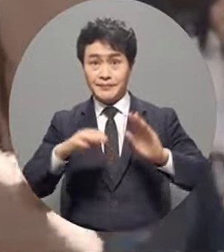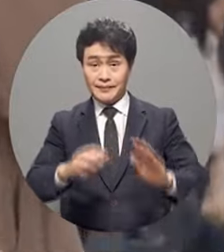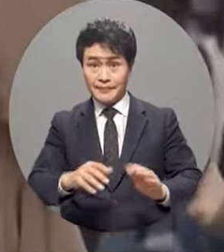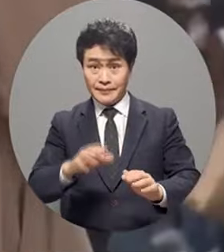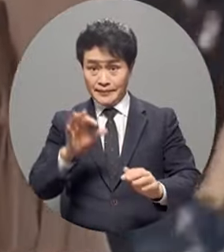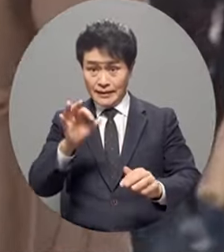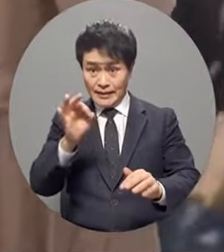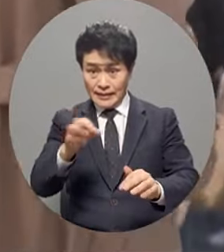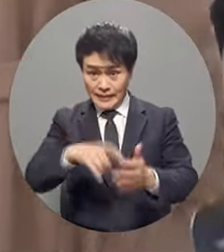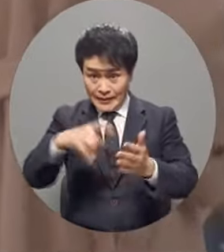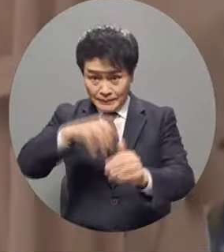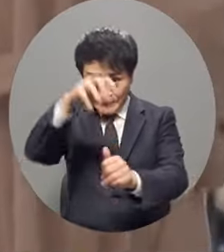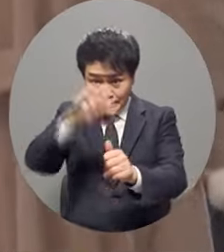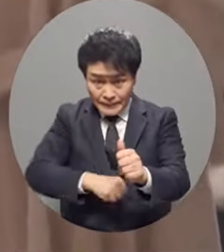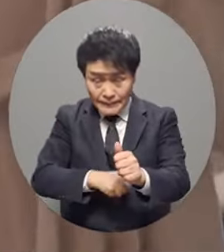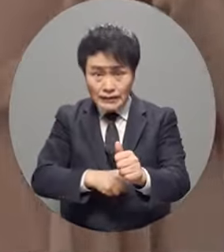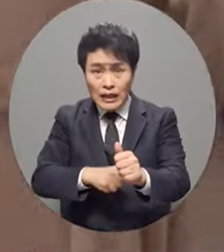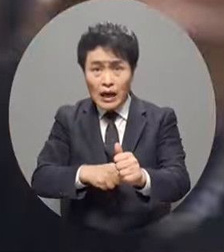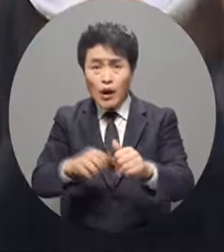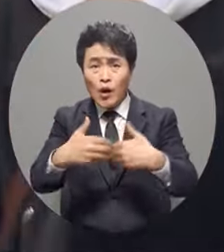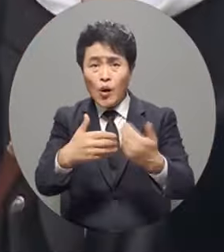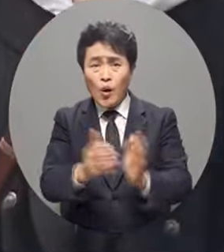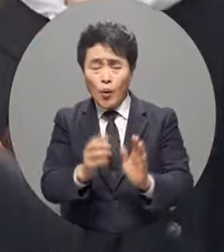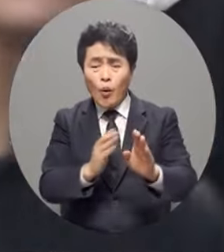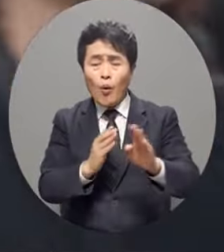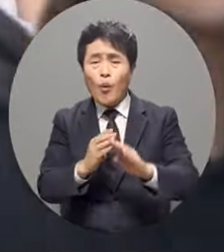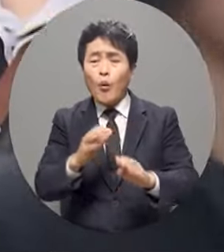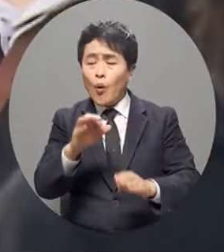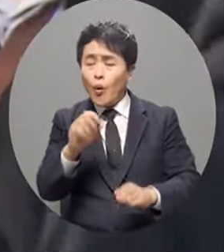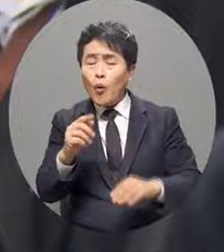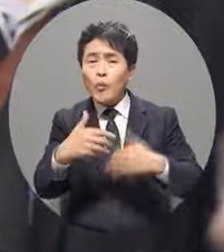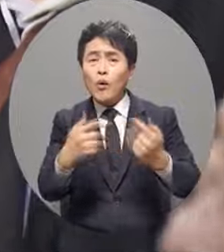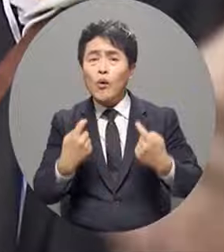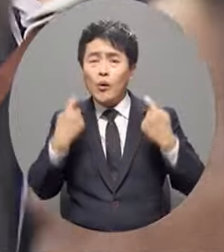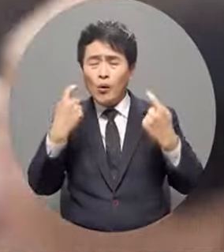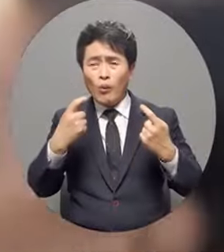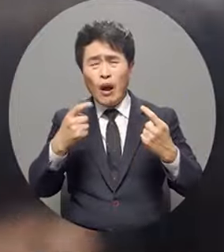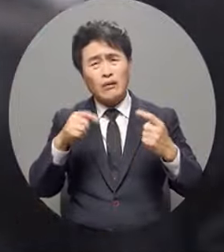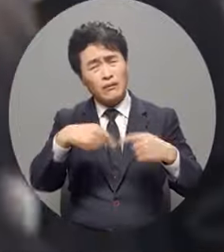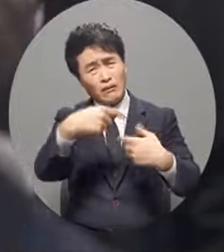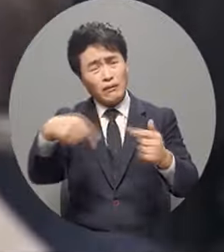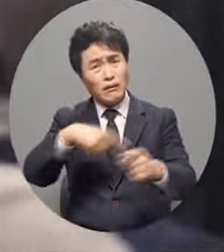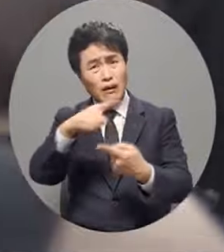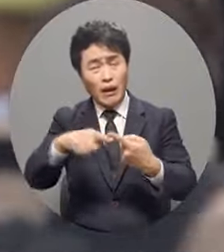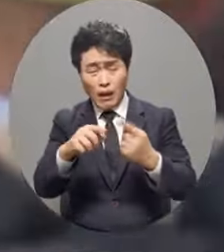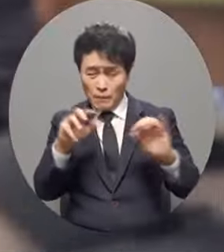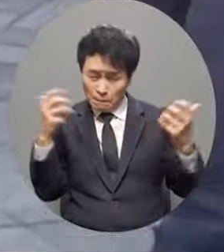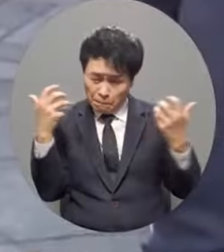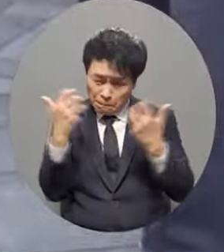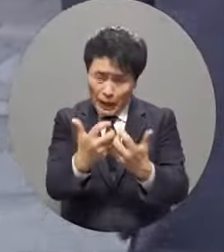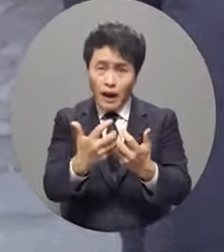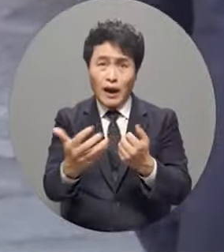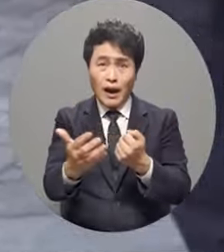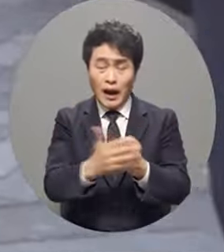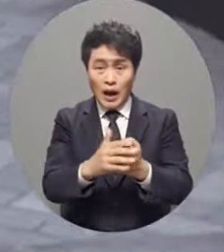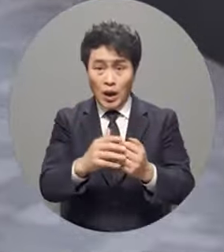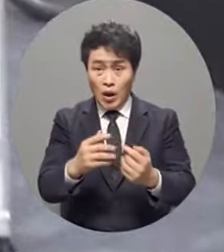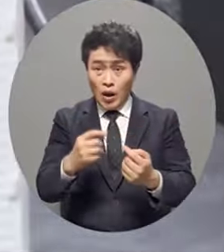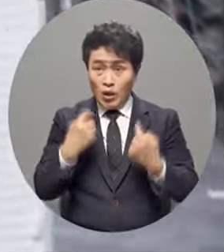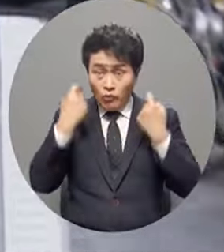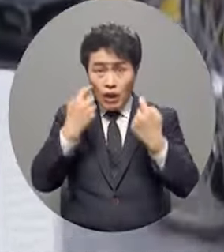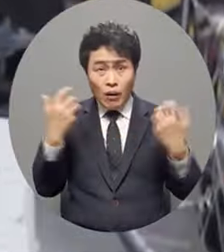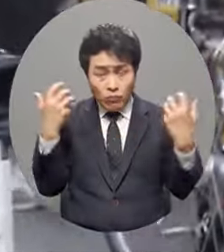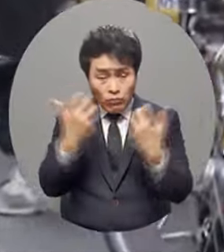징수금을 걷는 이유는 이른바 오버투어리즘, 즉 관광 공해 탓입니다. 몰려든 관광객 때문에